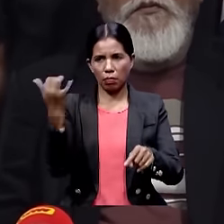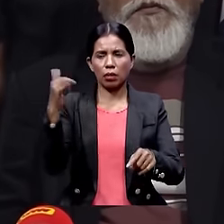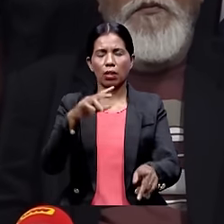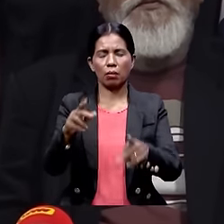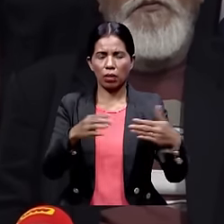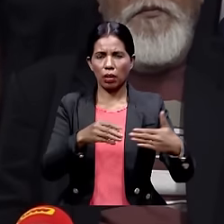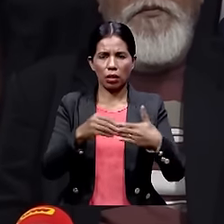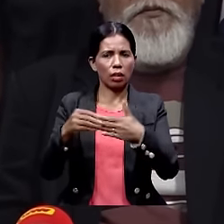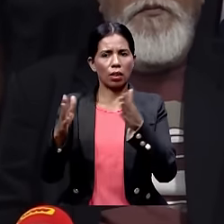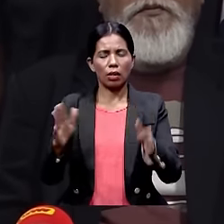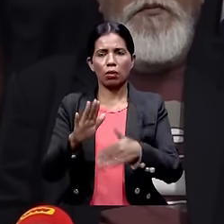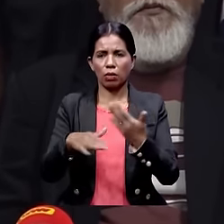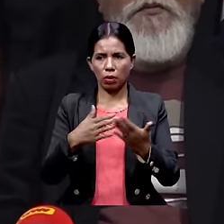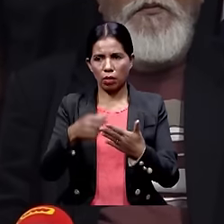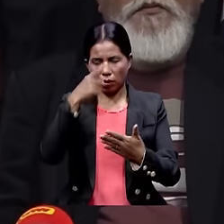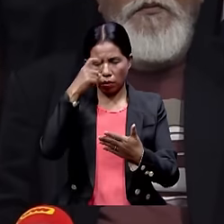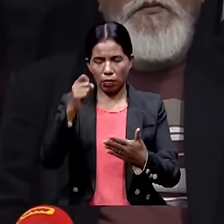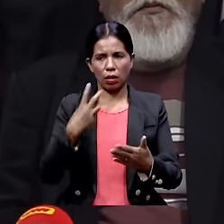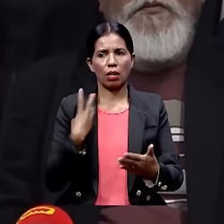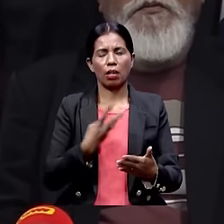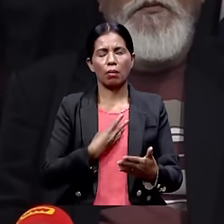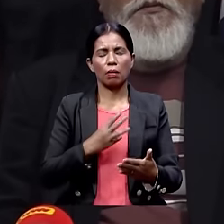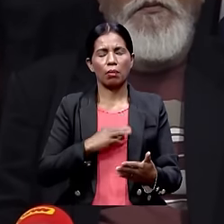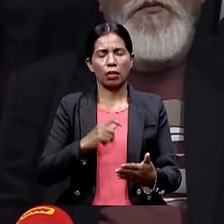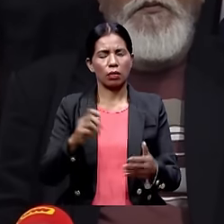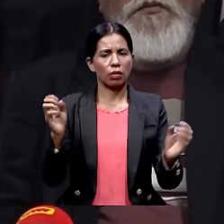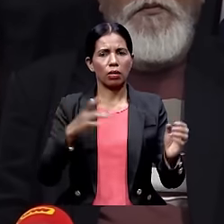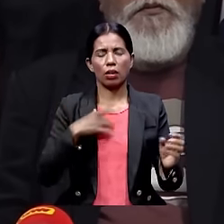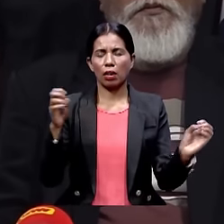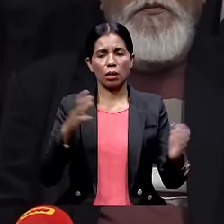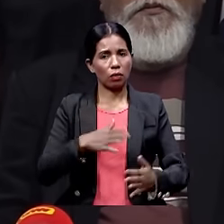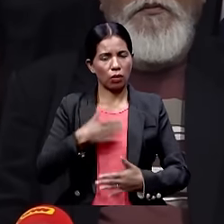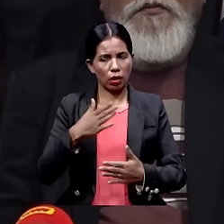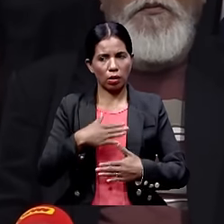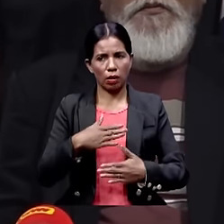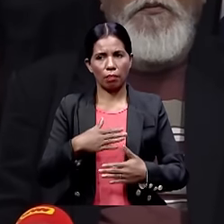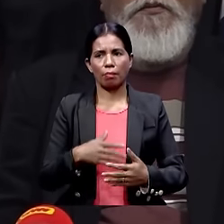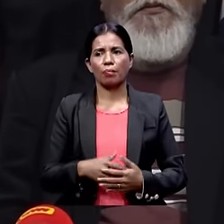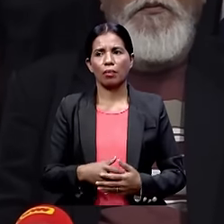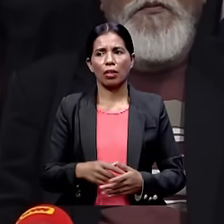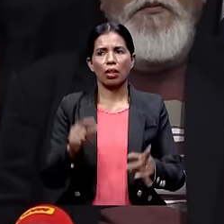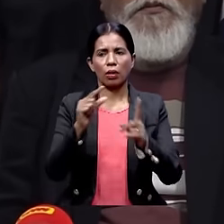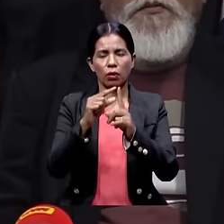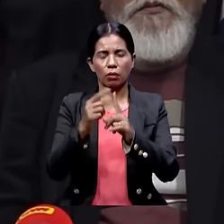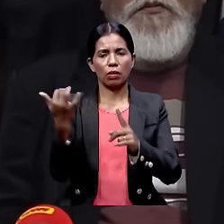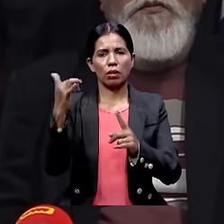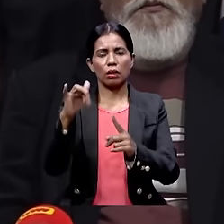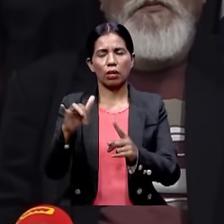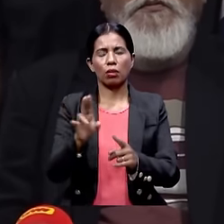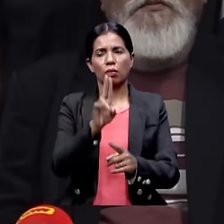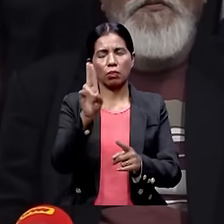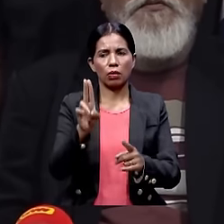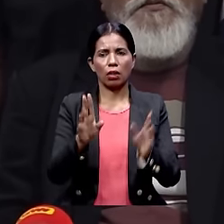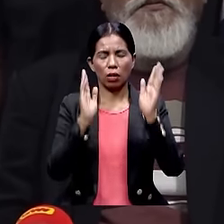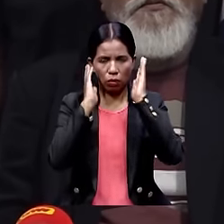turei Tambah nema kemana tu tu ambil satisfas, i liu liu fuan sir nema sirah sai, kolok kaliu